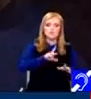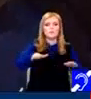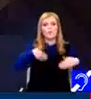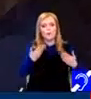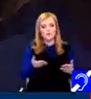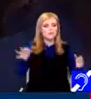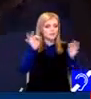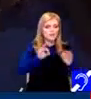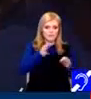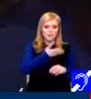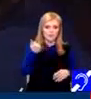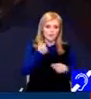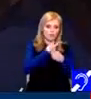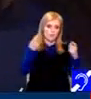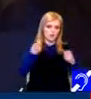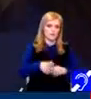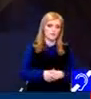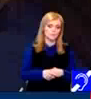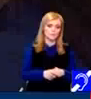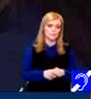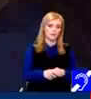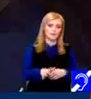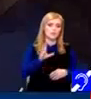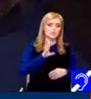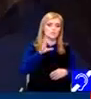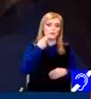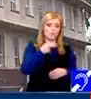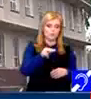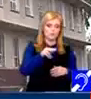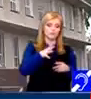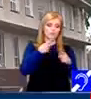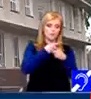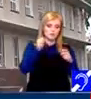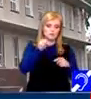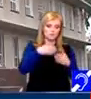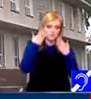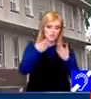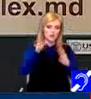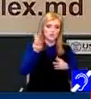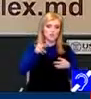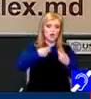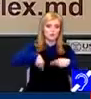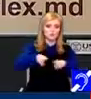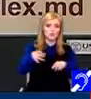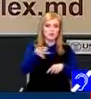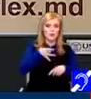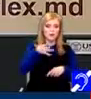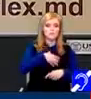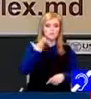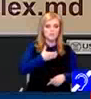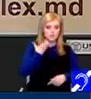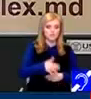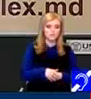sau rapoartele financiare. Cel mai transparent pagină web este cea a Consiliului Raional Strășeni,